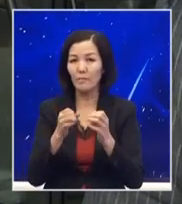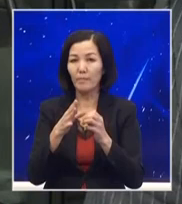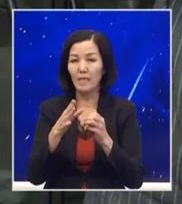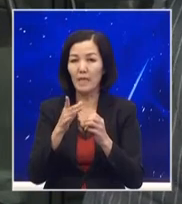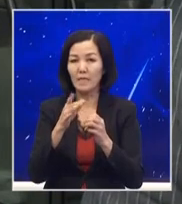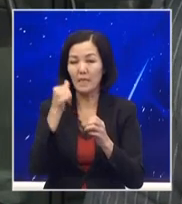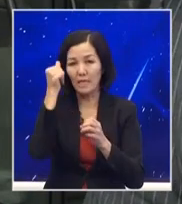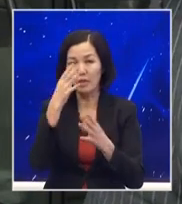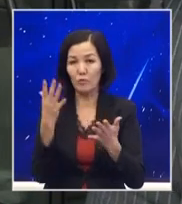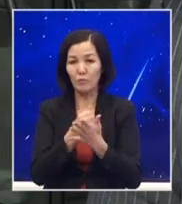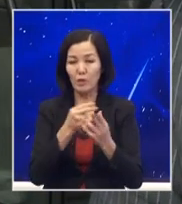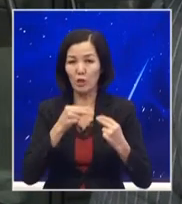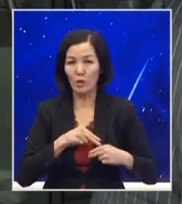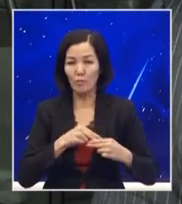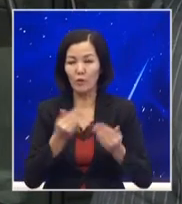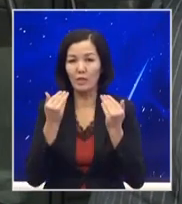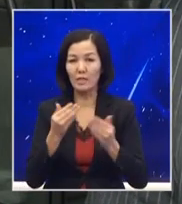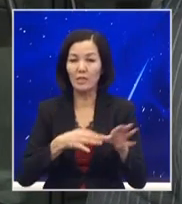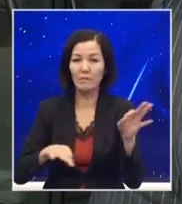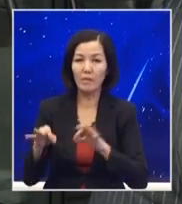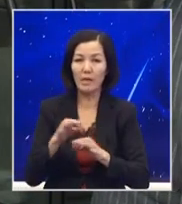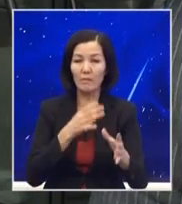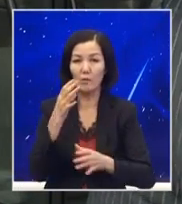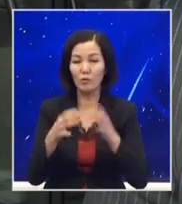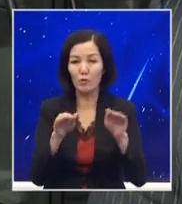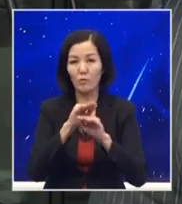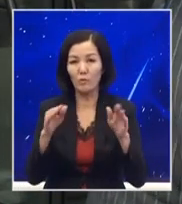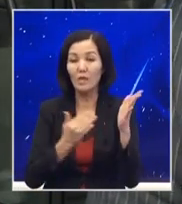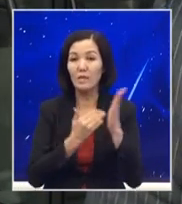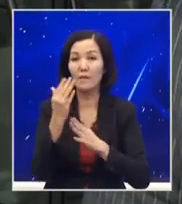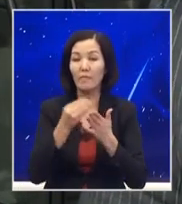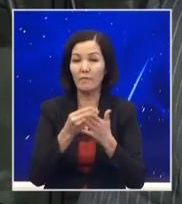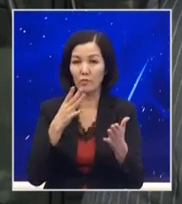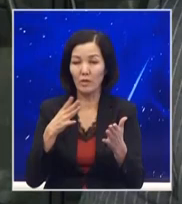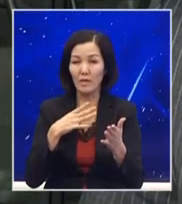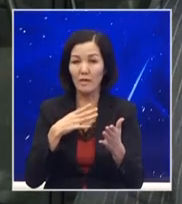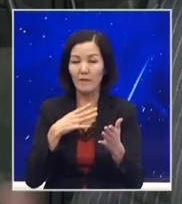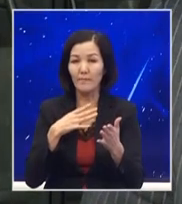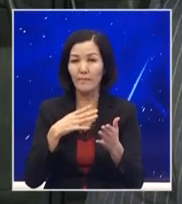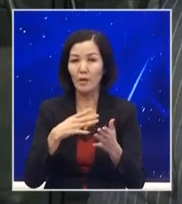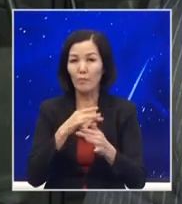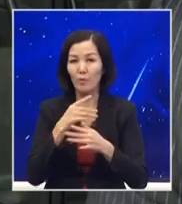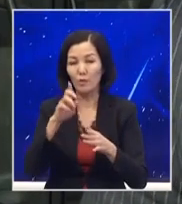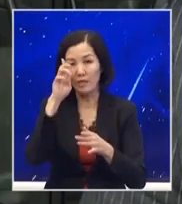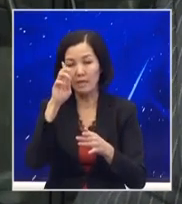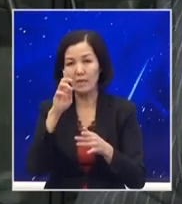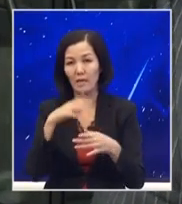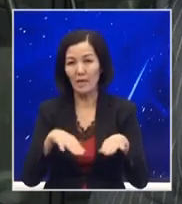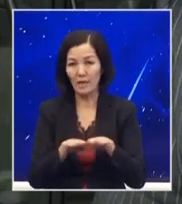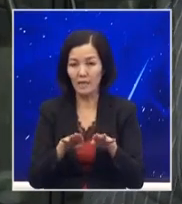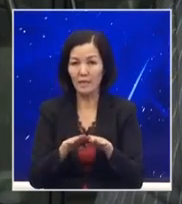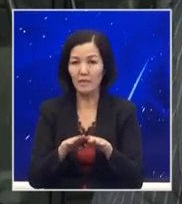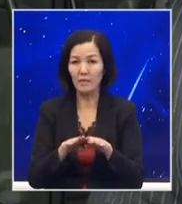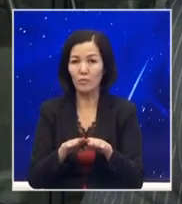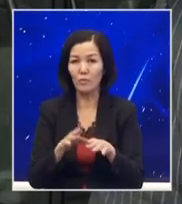лет успешно работает. Этот проект сейчас на международном уровне получает самые высокие оценки. И сегодня многие другие страны хотят то же самое подобное